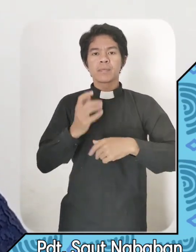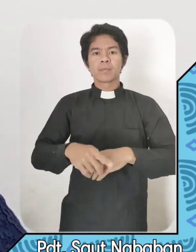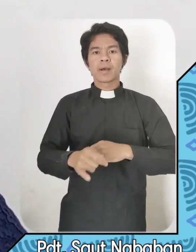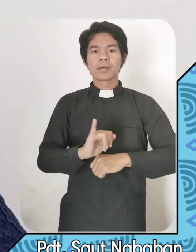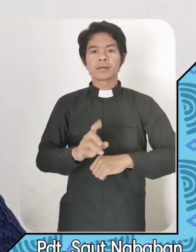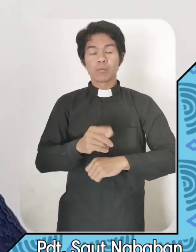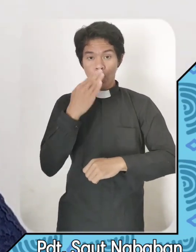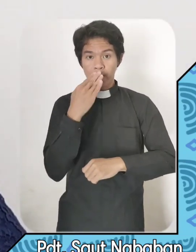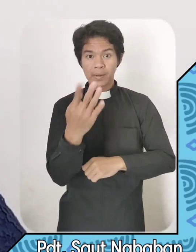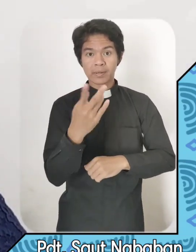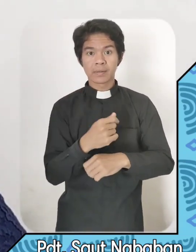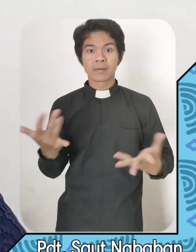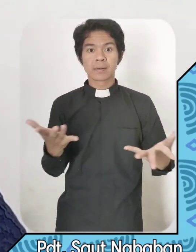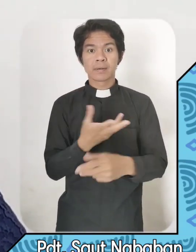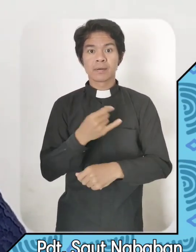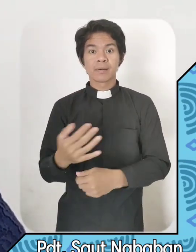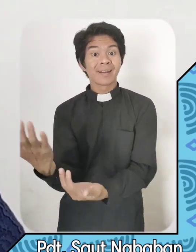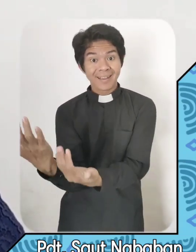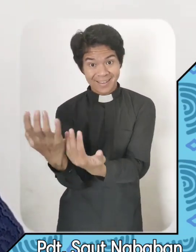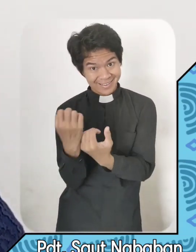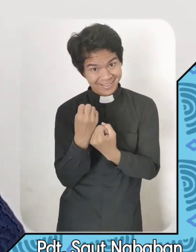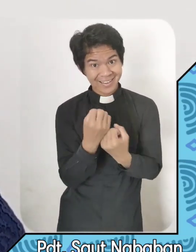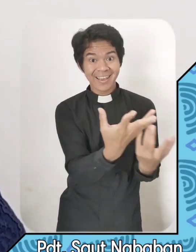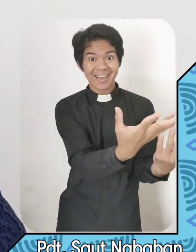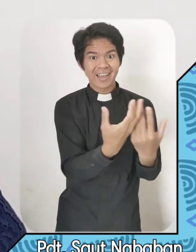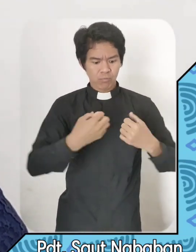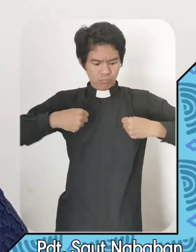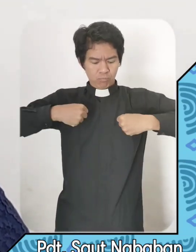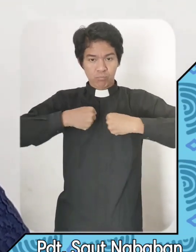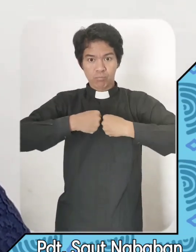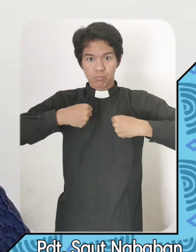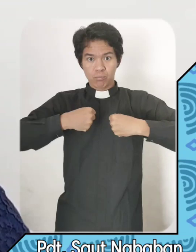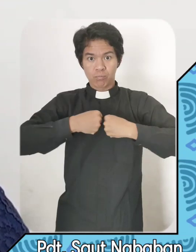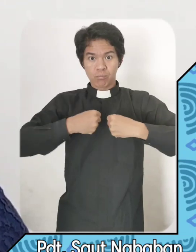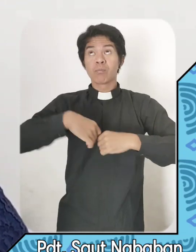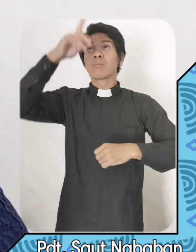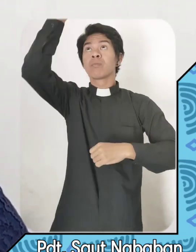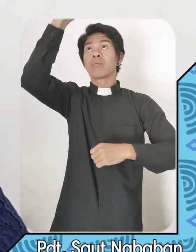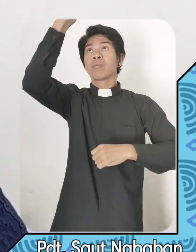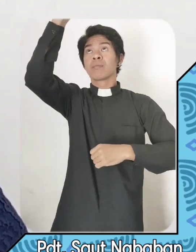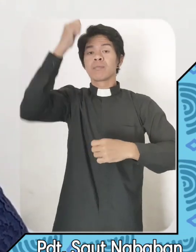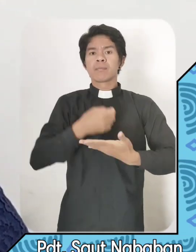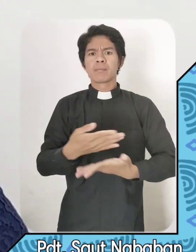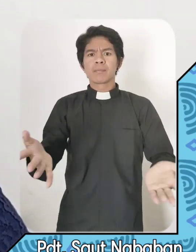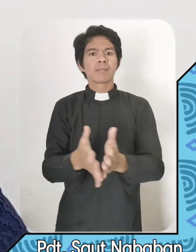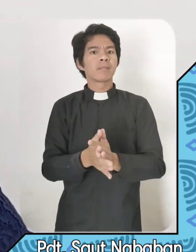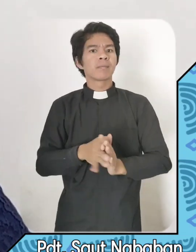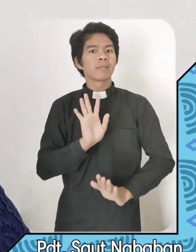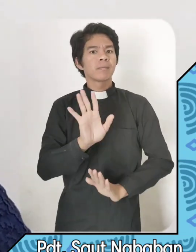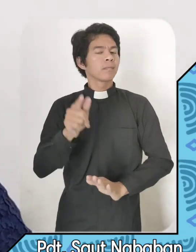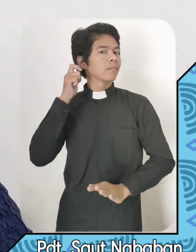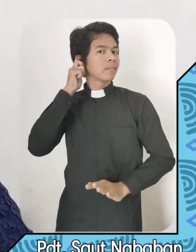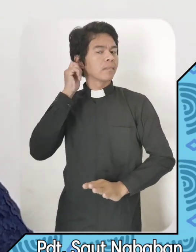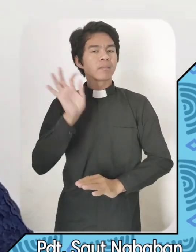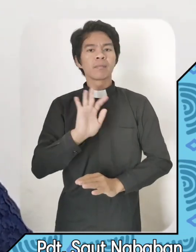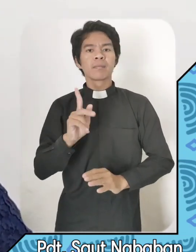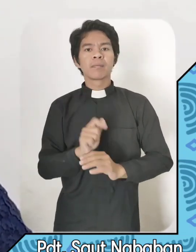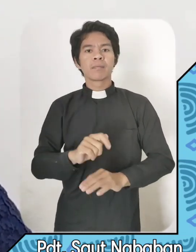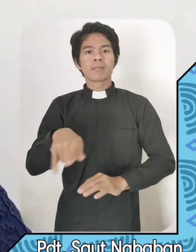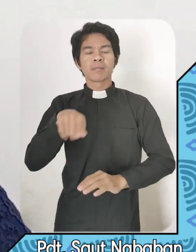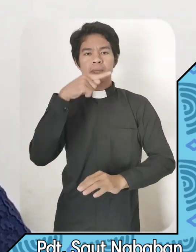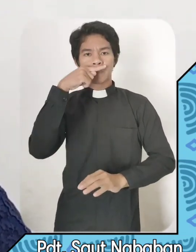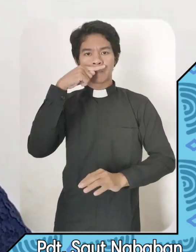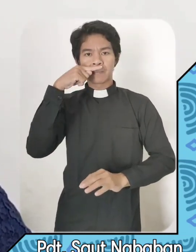sebuah pernyataan bagaimana ajakan sekaligus tantangan yang Allah berikan kepada perempuan dan